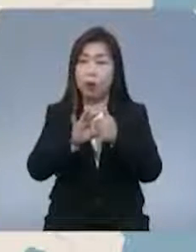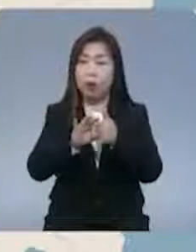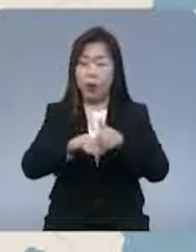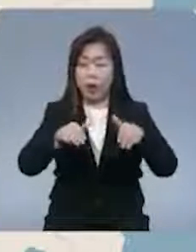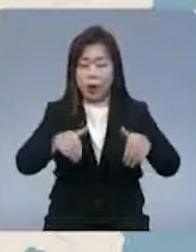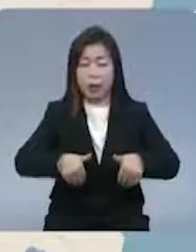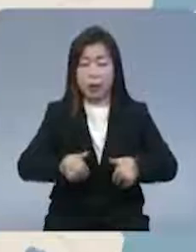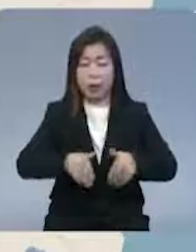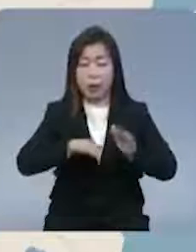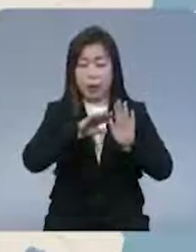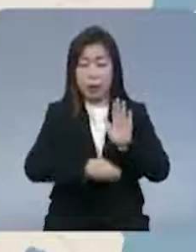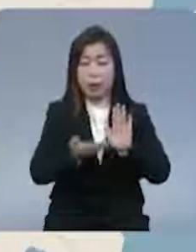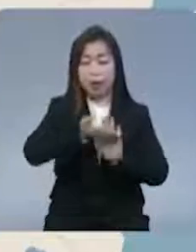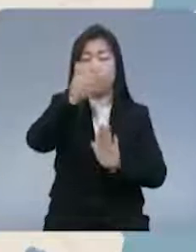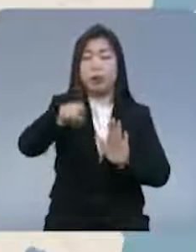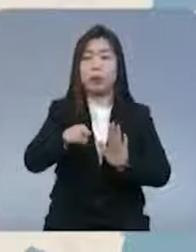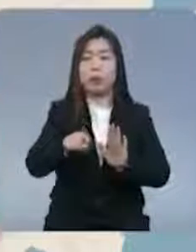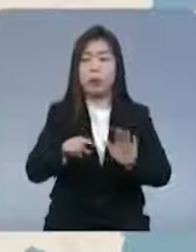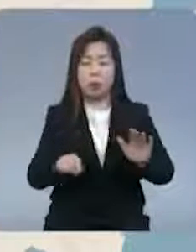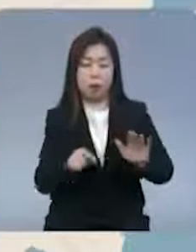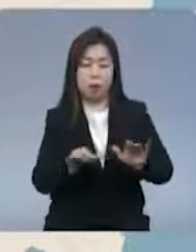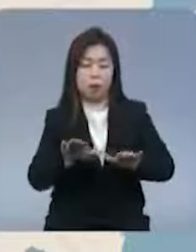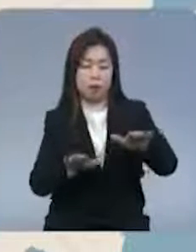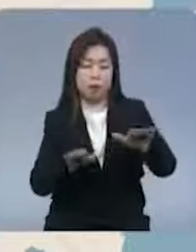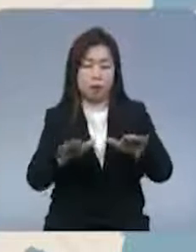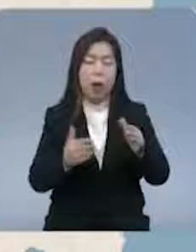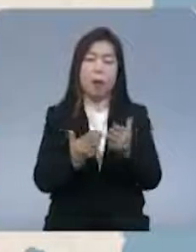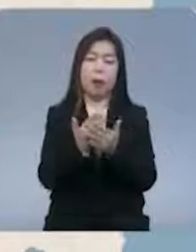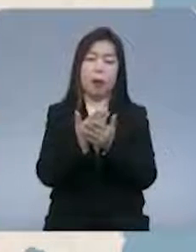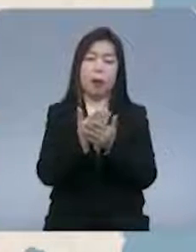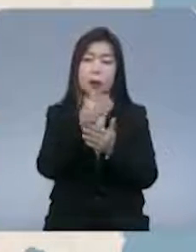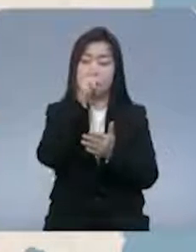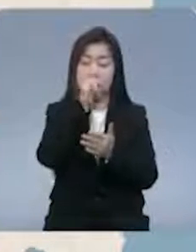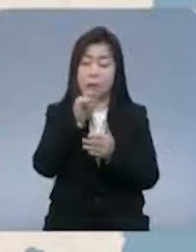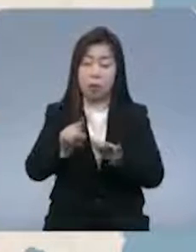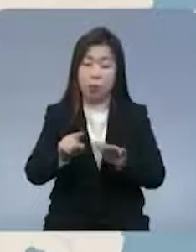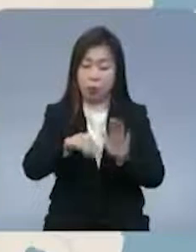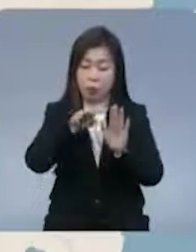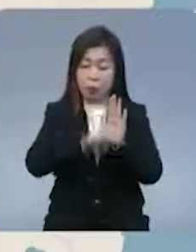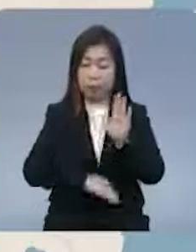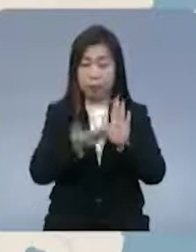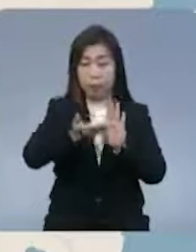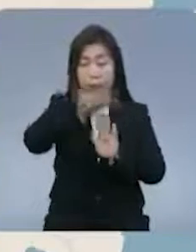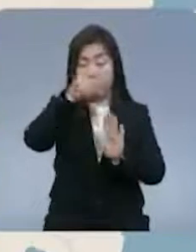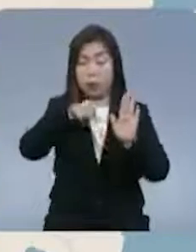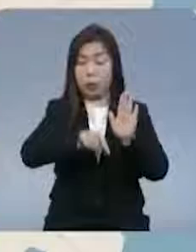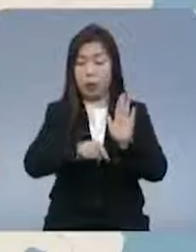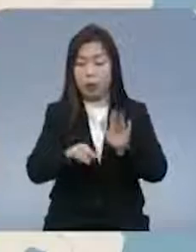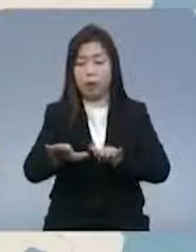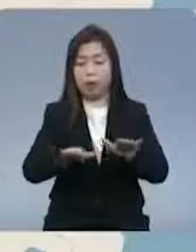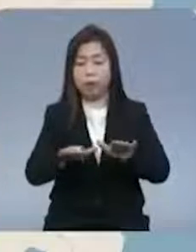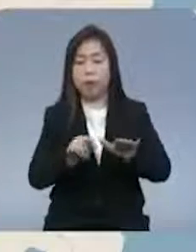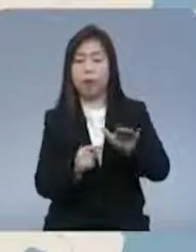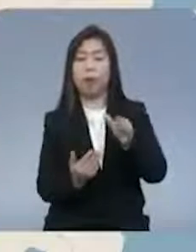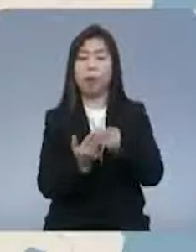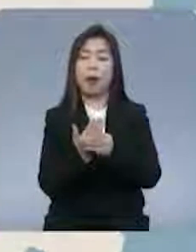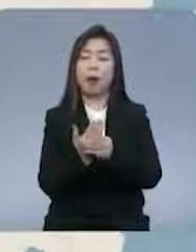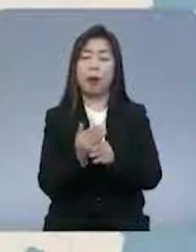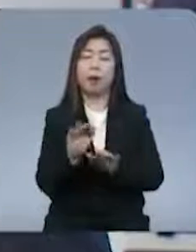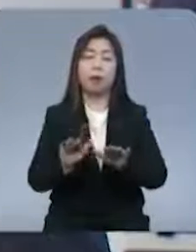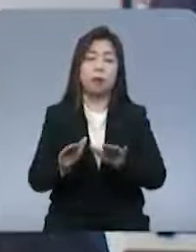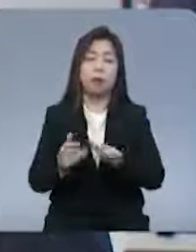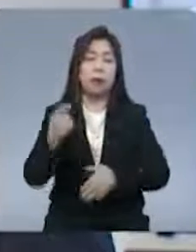perairan lepas pantai pulau Jeju Doh dan gempa berkekuatan lebih dari 4,0 skala Richter untuk pertama kalinya melanda pulau